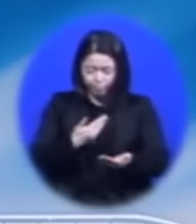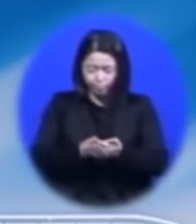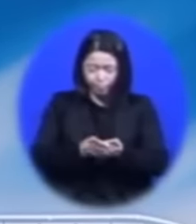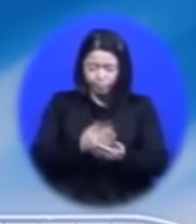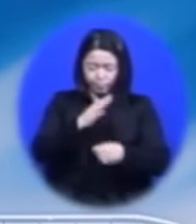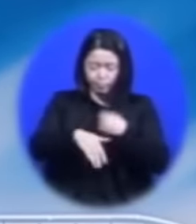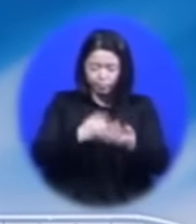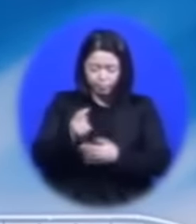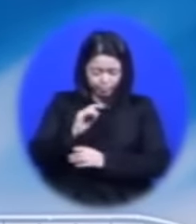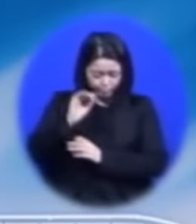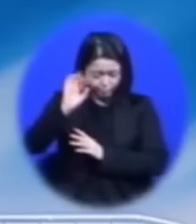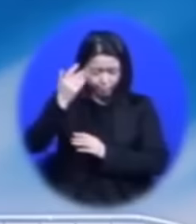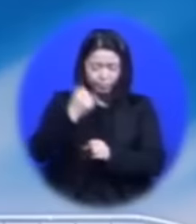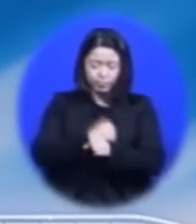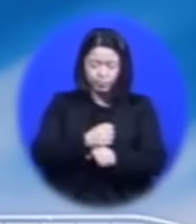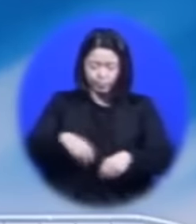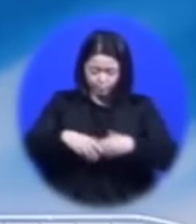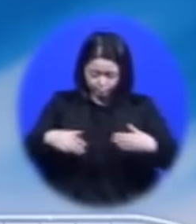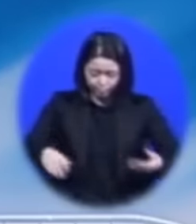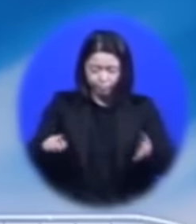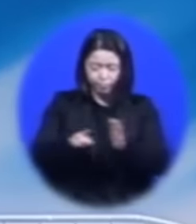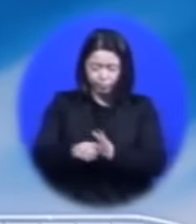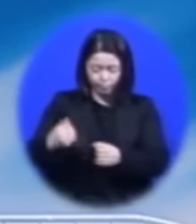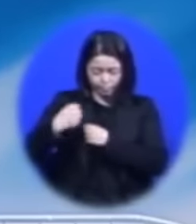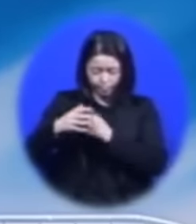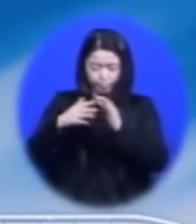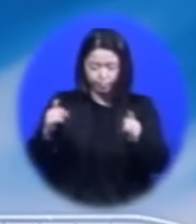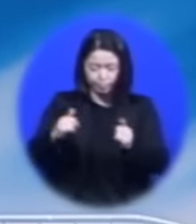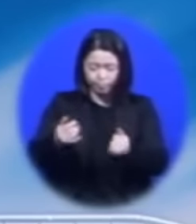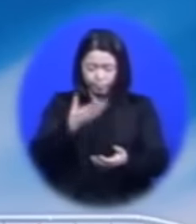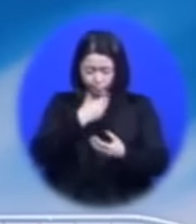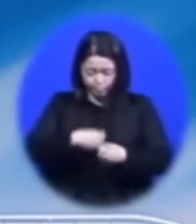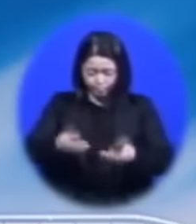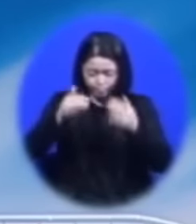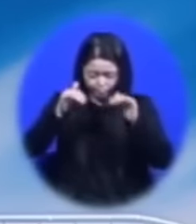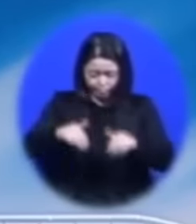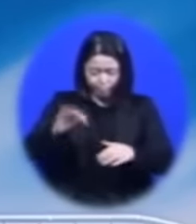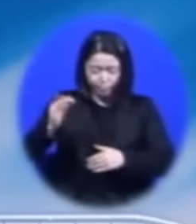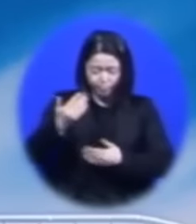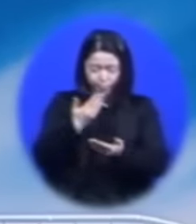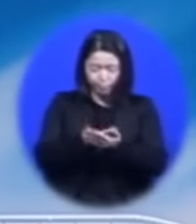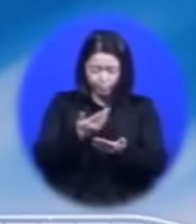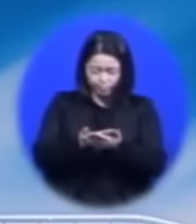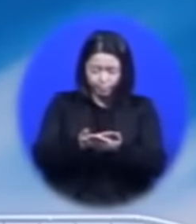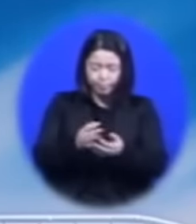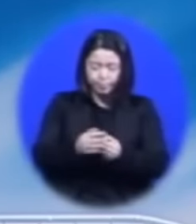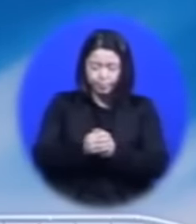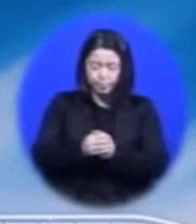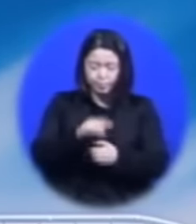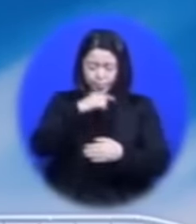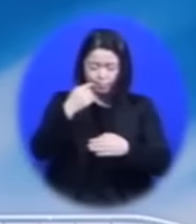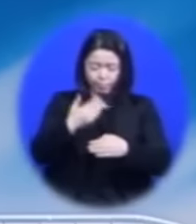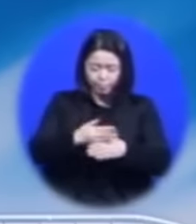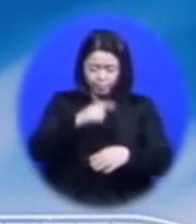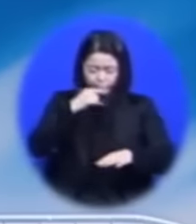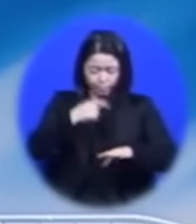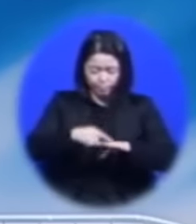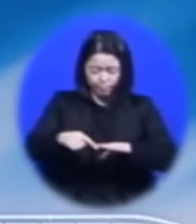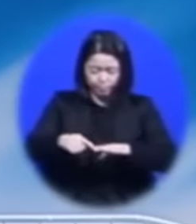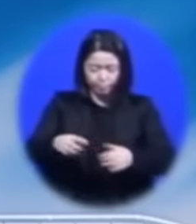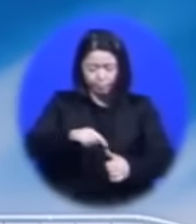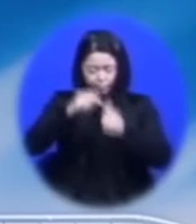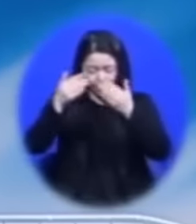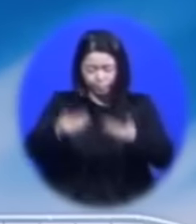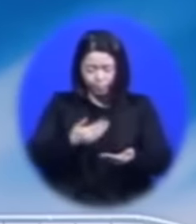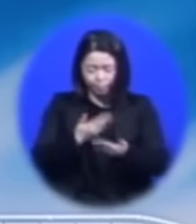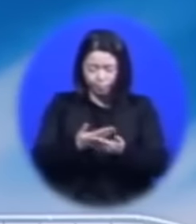하나님을 영화롭게 하는 담대한 믿음의 용사들 축복의 종들이 되게 해 주소서. 북한에 있는 동포들을 구원해